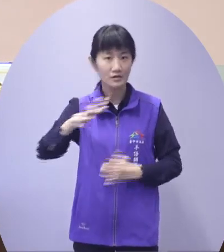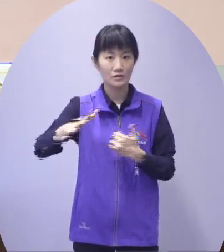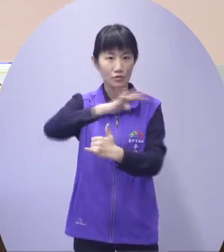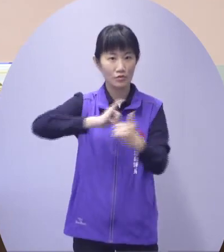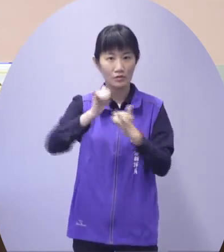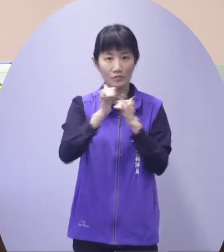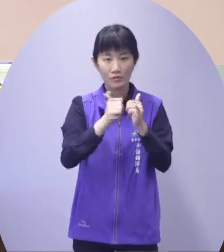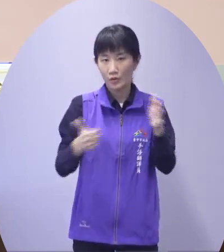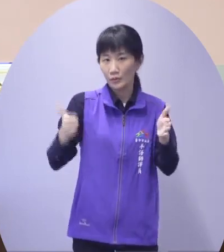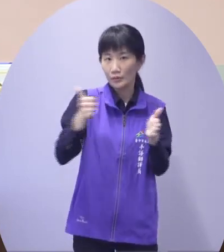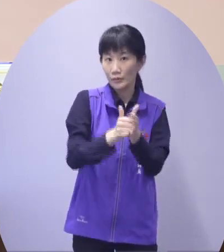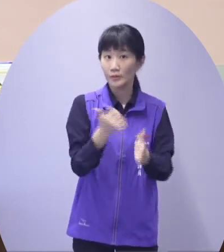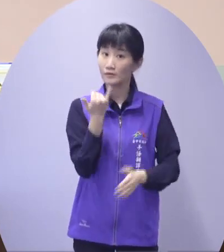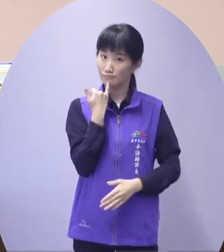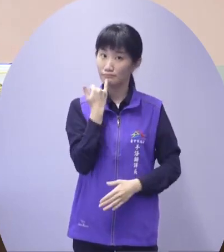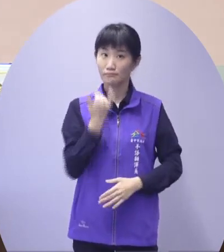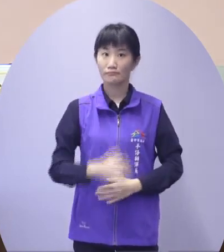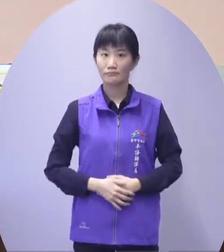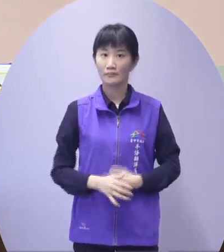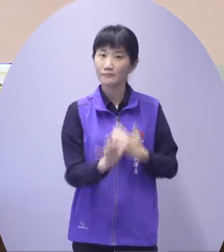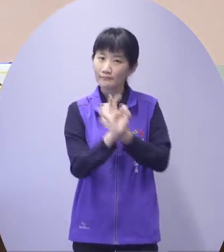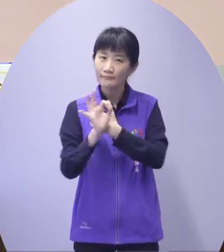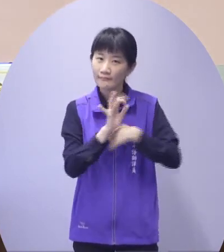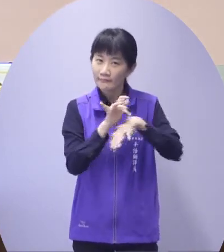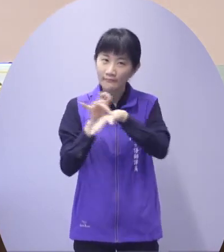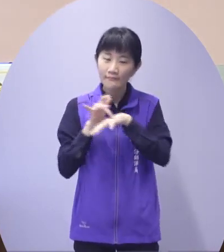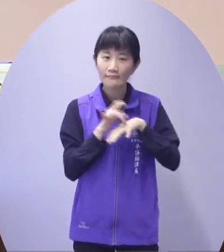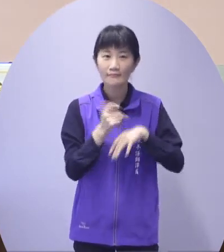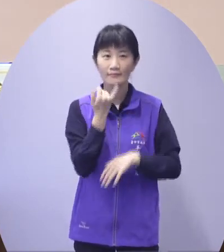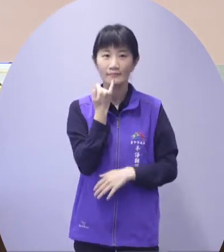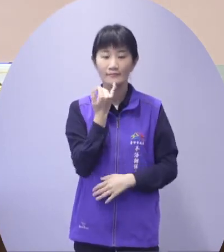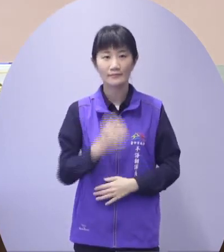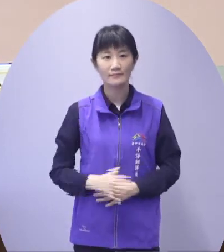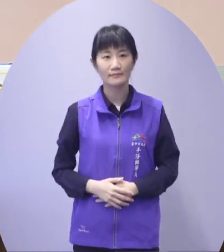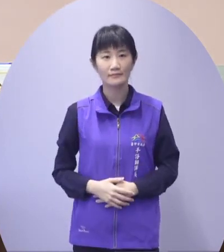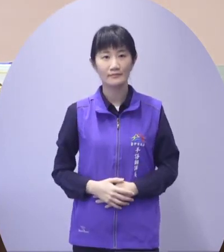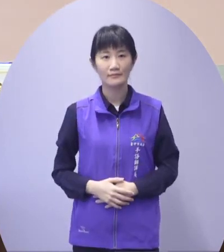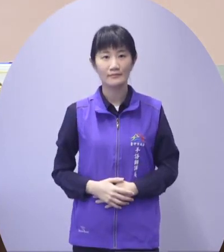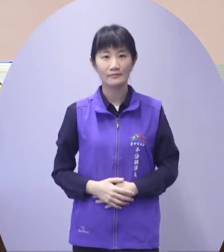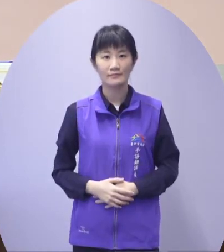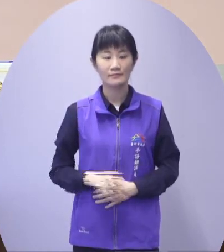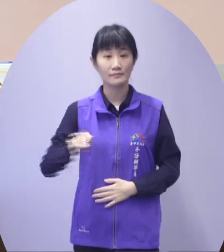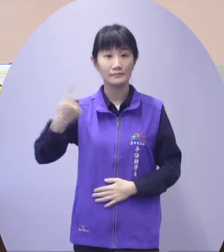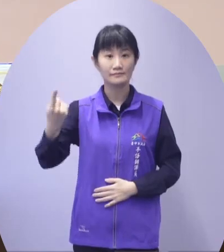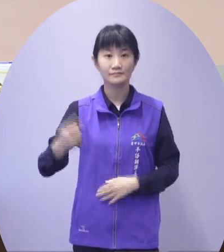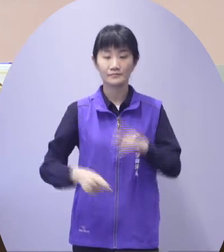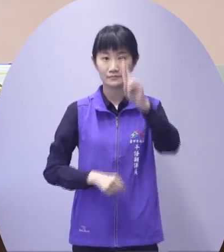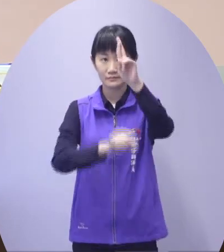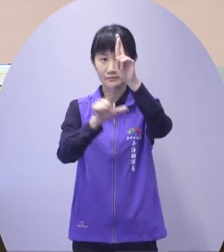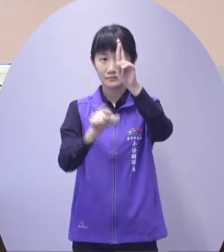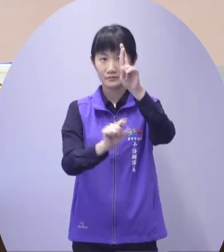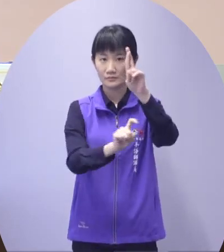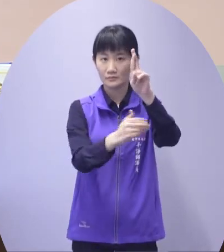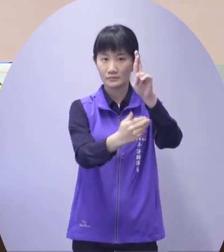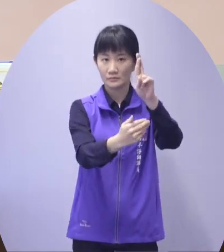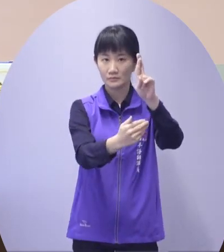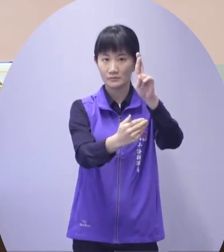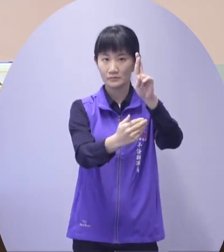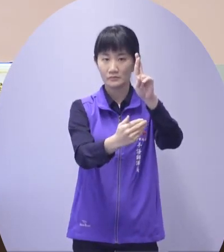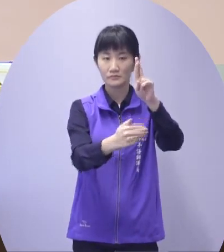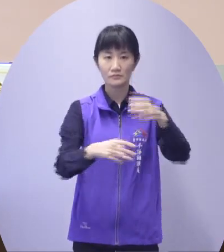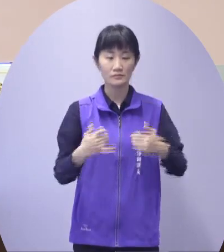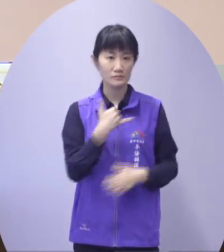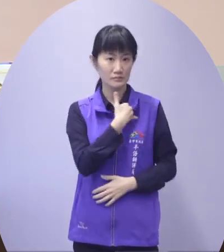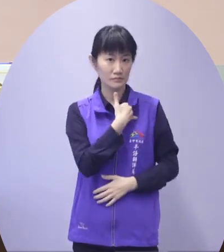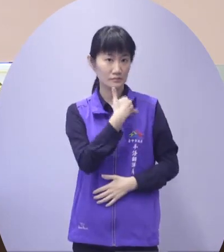国民众免费体验试乘。接着12月19号礼